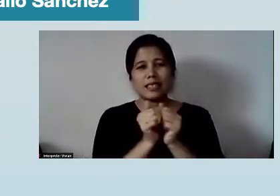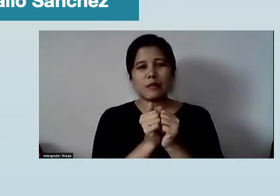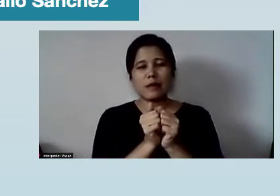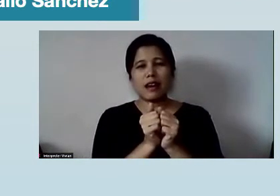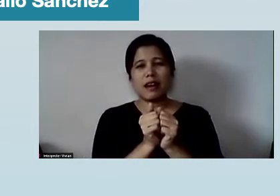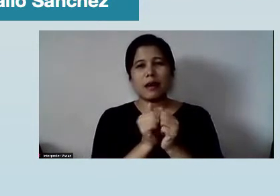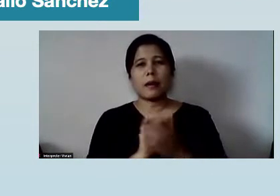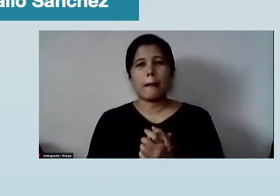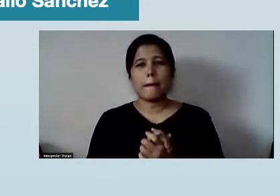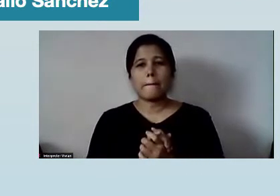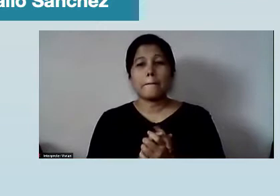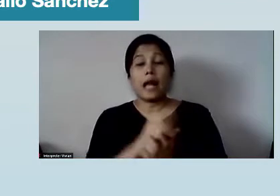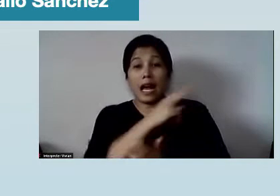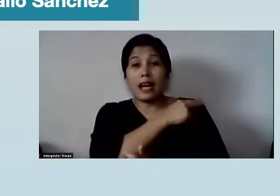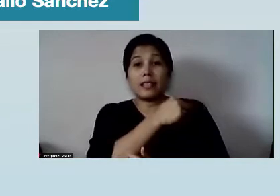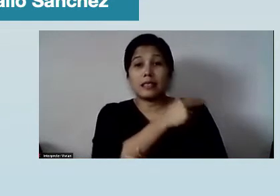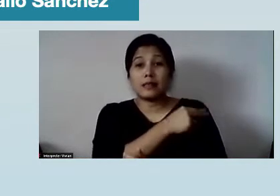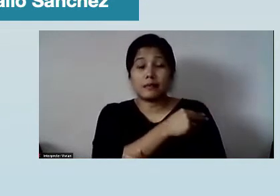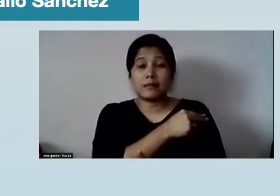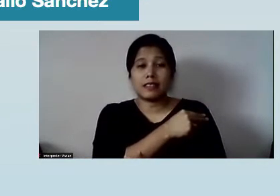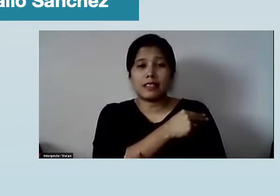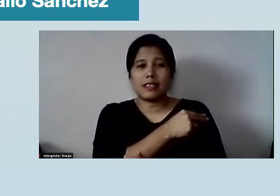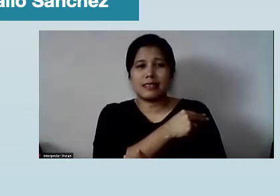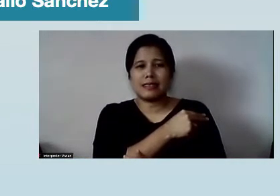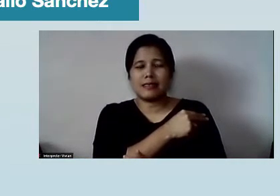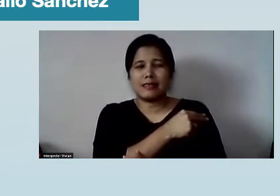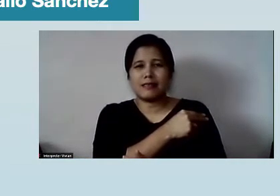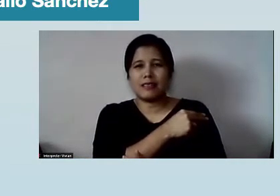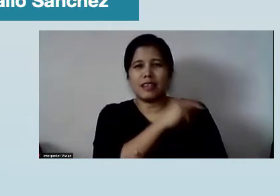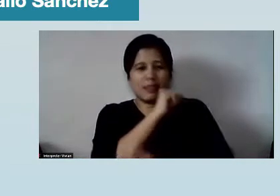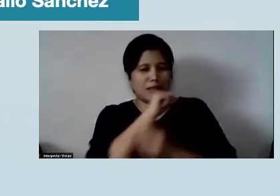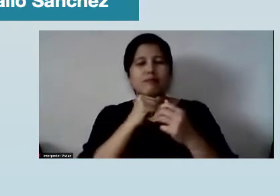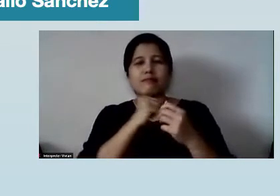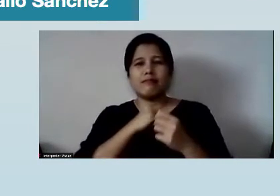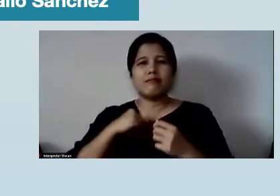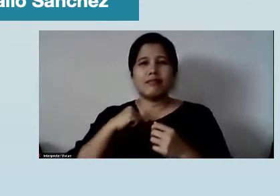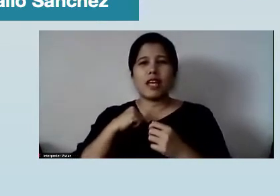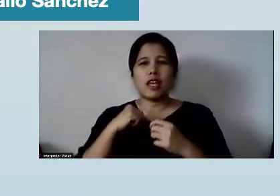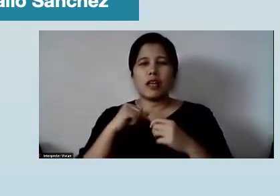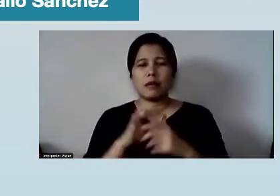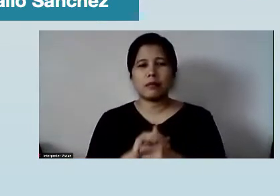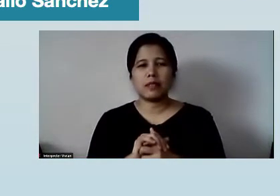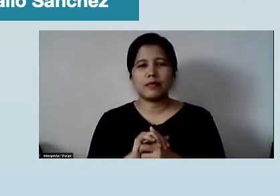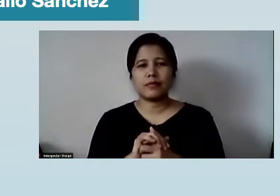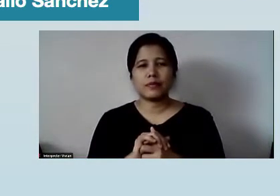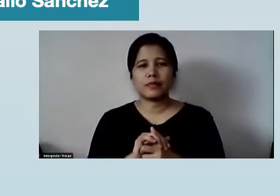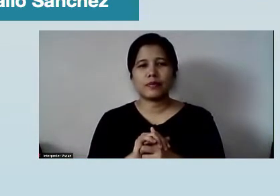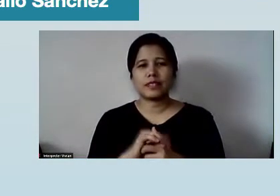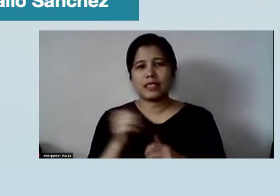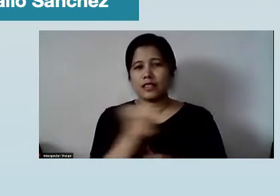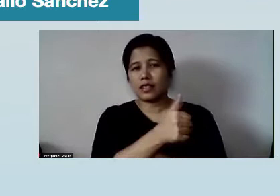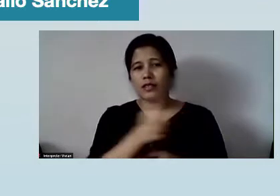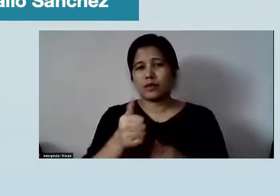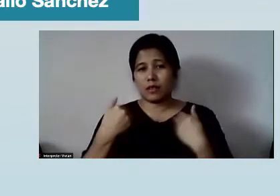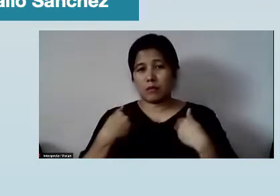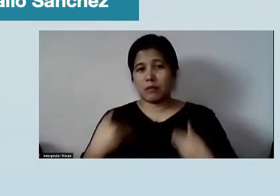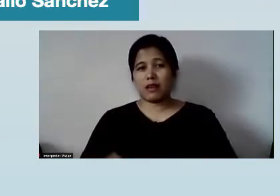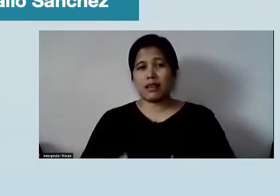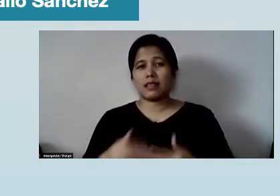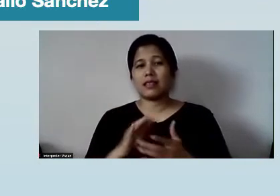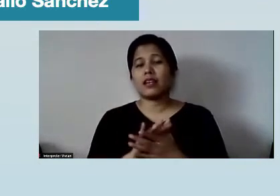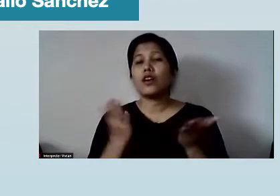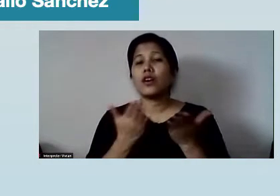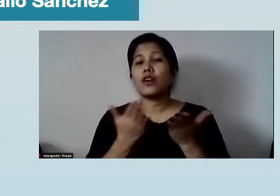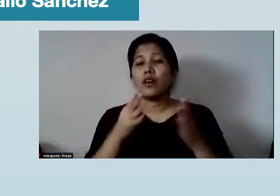ang embalming, no? Yung hospital morgue services, transport of the body to the intended burial